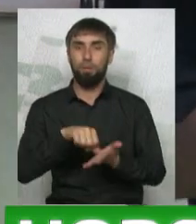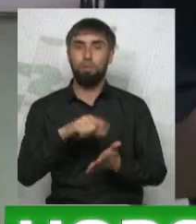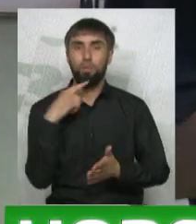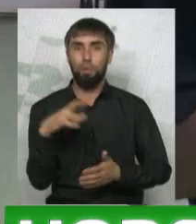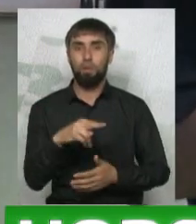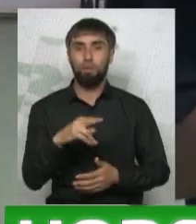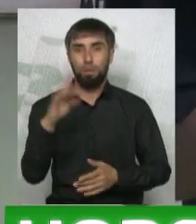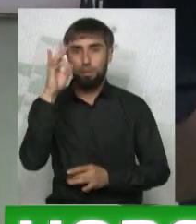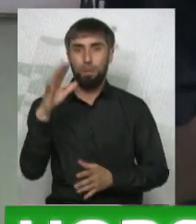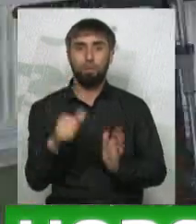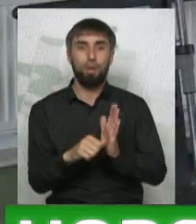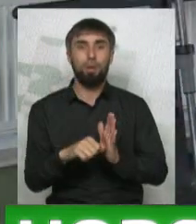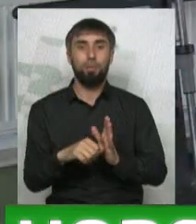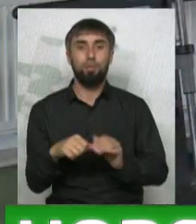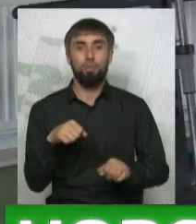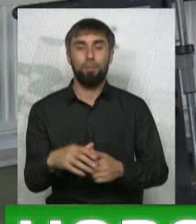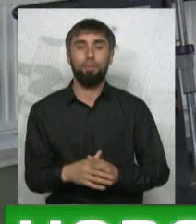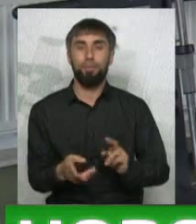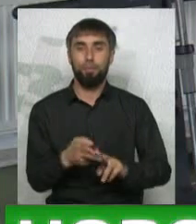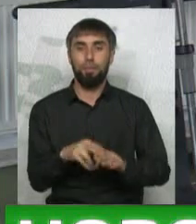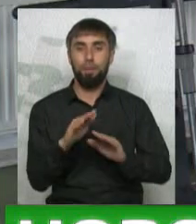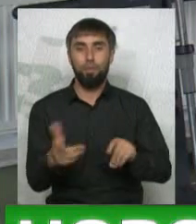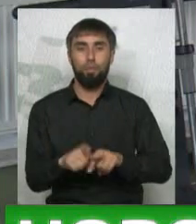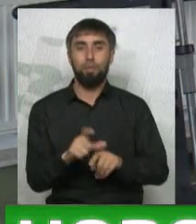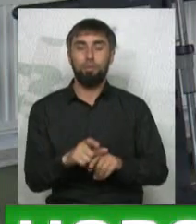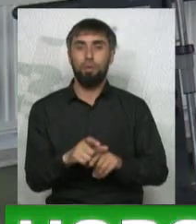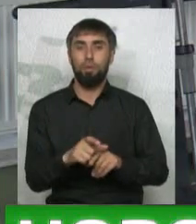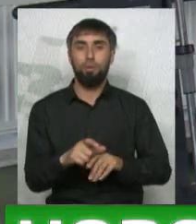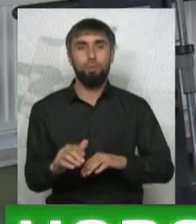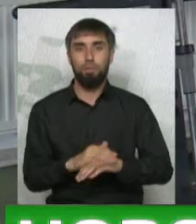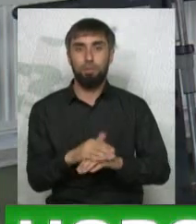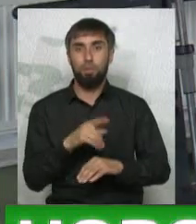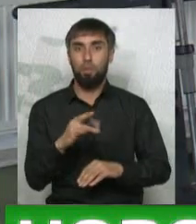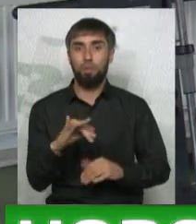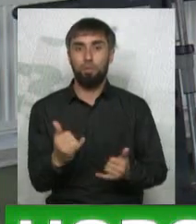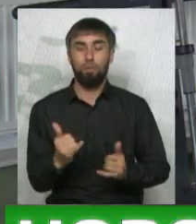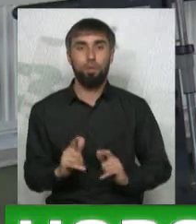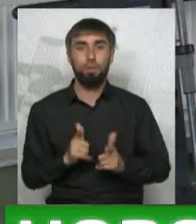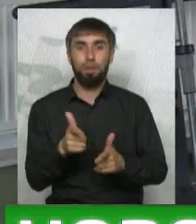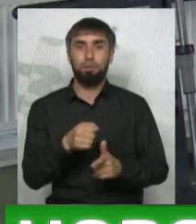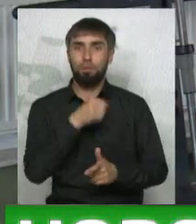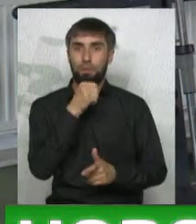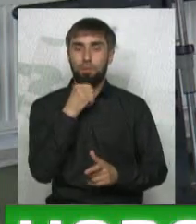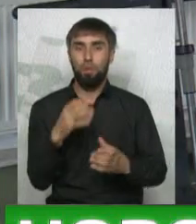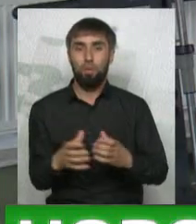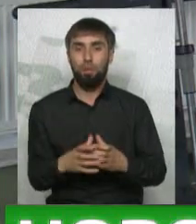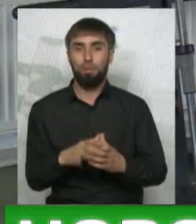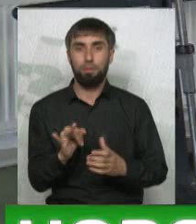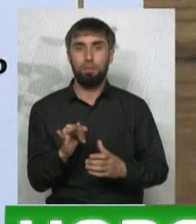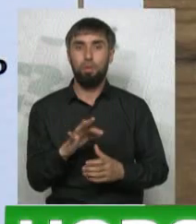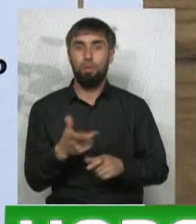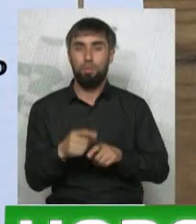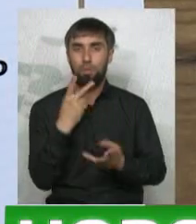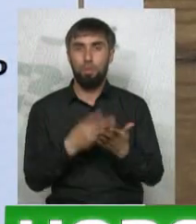российском чемпионате, 6 боксеров. Эти ребята на самом деле очень молоды. Только в этом году зашли они в взрослую команду. И показали